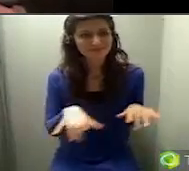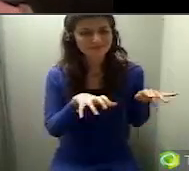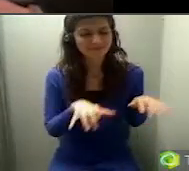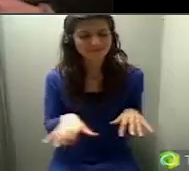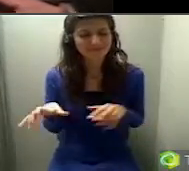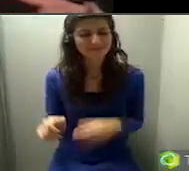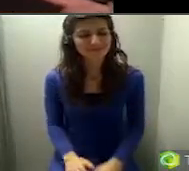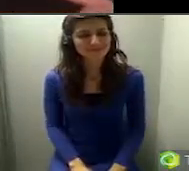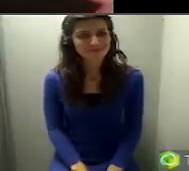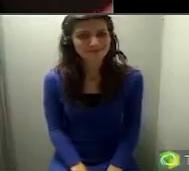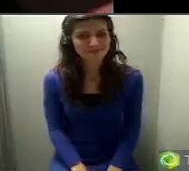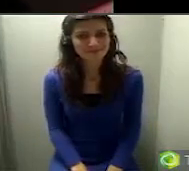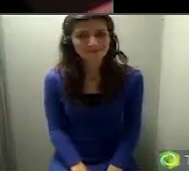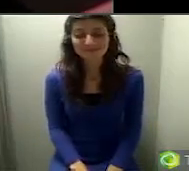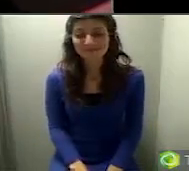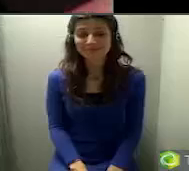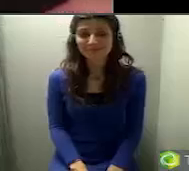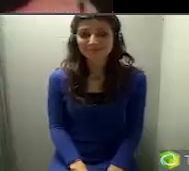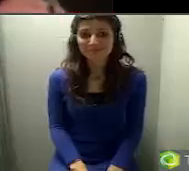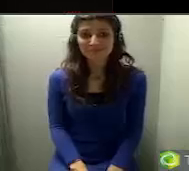Le jardin thérapeutique.